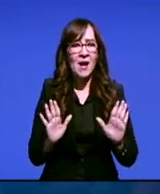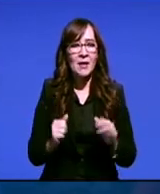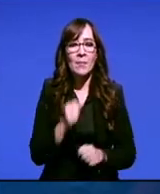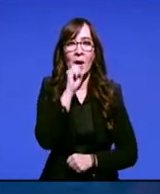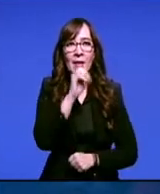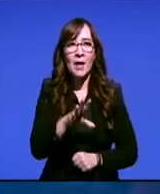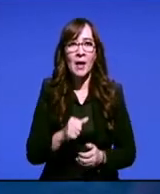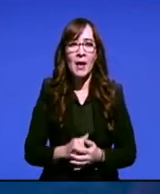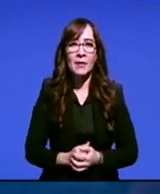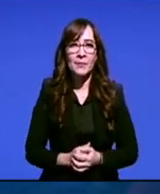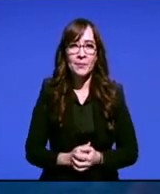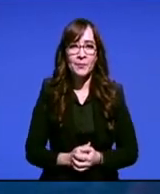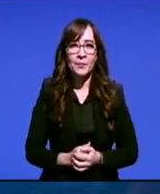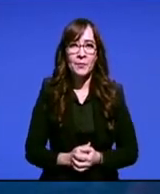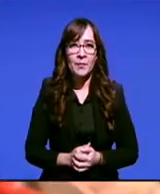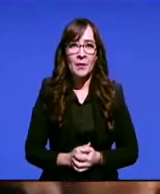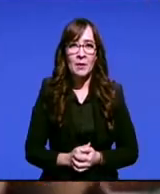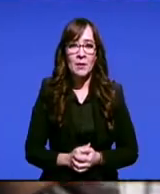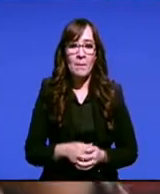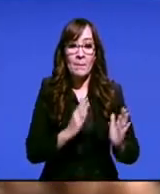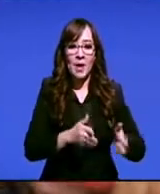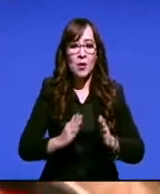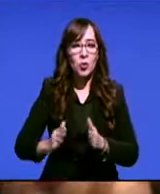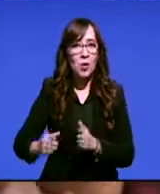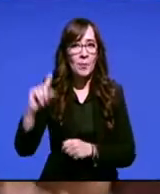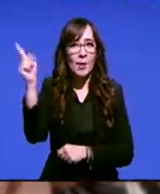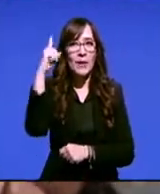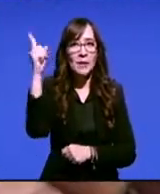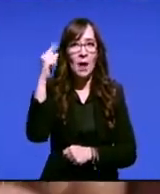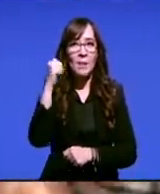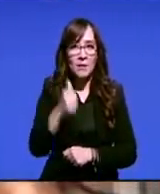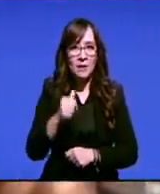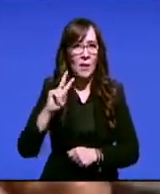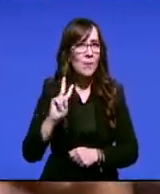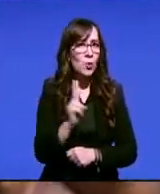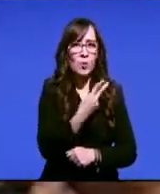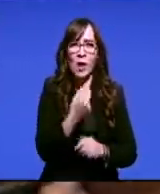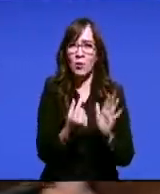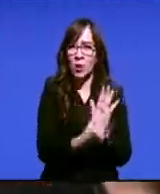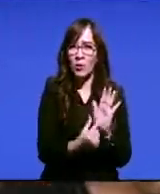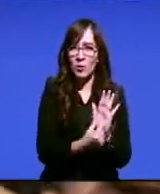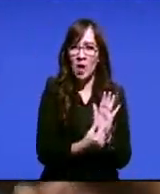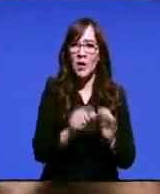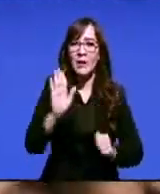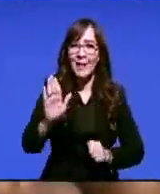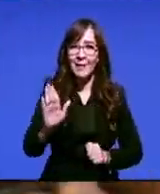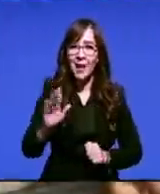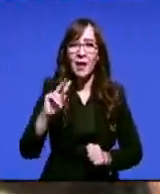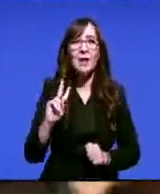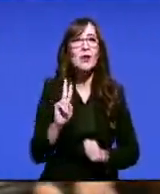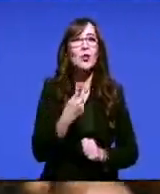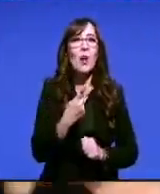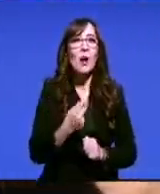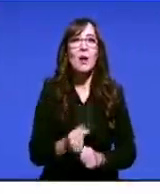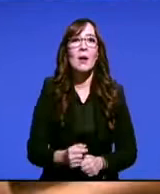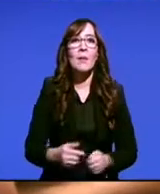draft RUU Cipta Kerja yang menyebut peraturan pemerintah bisa mengubah undang-undang, perubahannya nanti akan diatur melalui peraturan